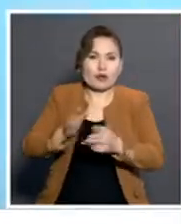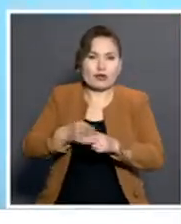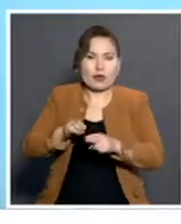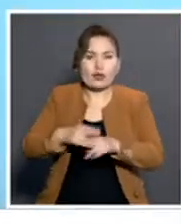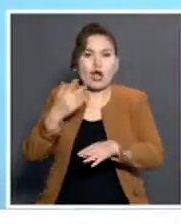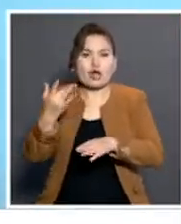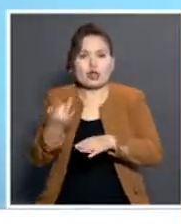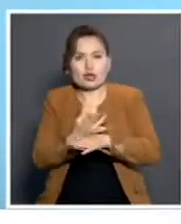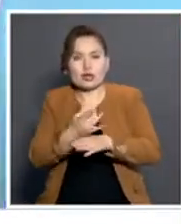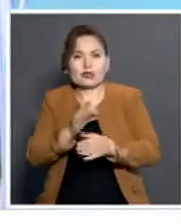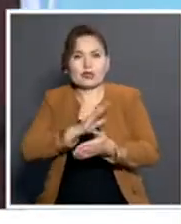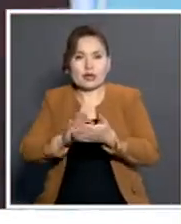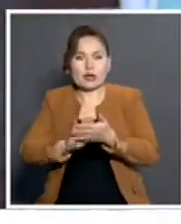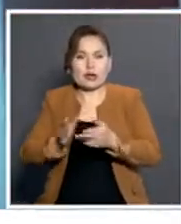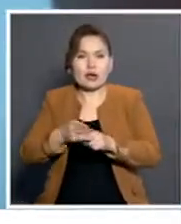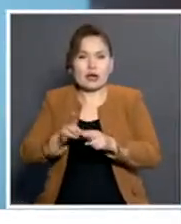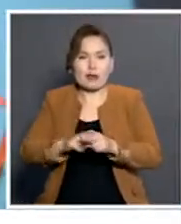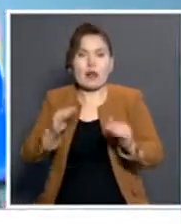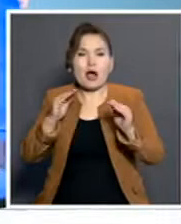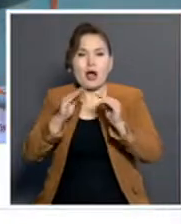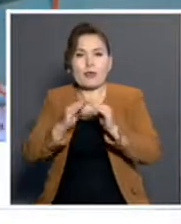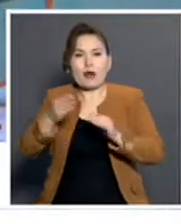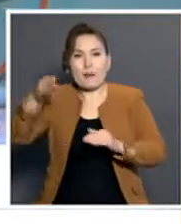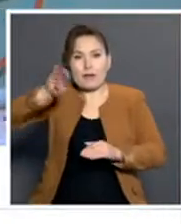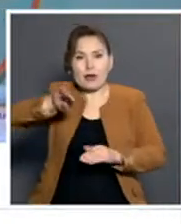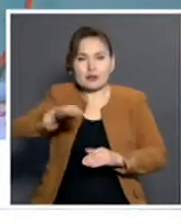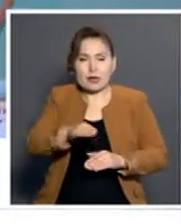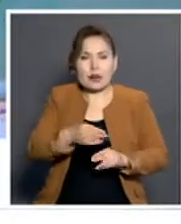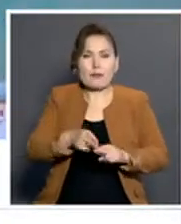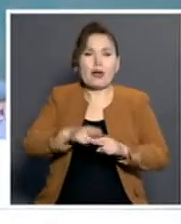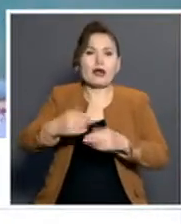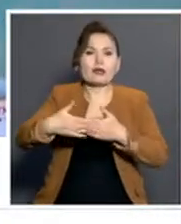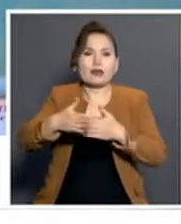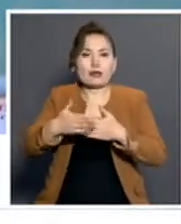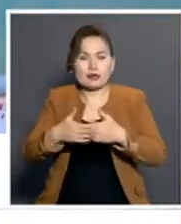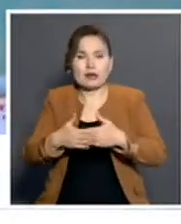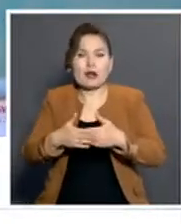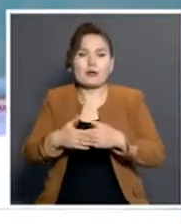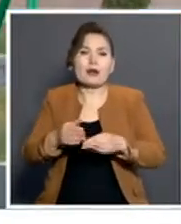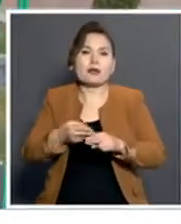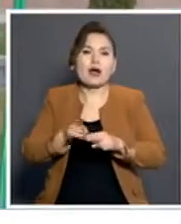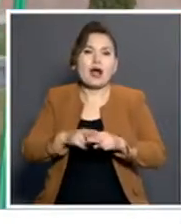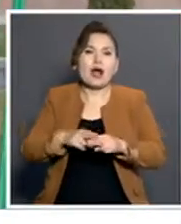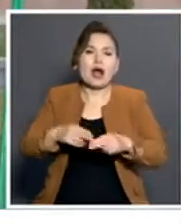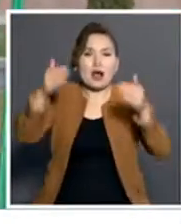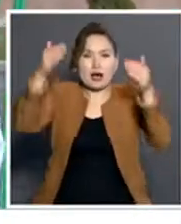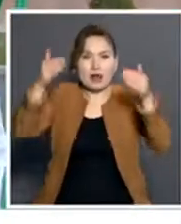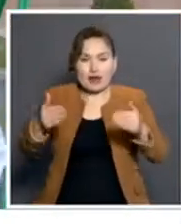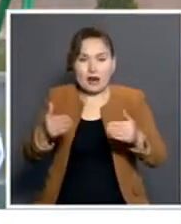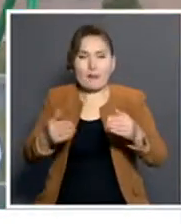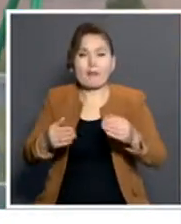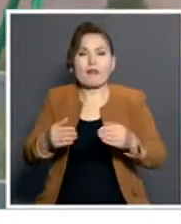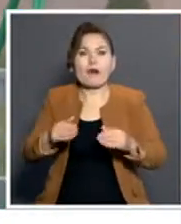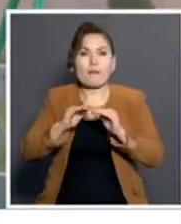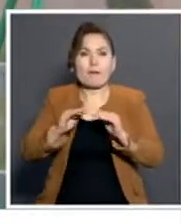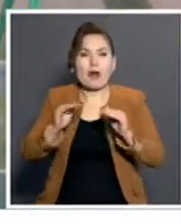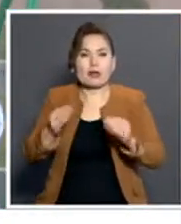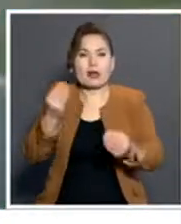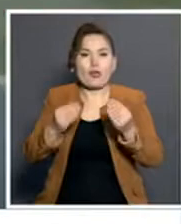рет жасалады. Тұрғын үй кешендерінің баспалдақтарын, тұтқаларды, қабырғалар және балалар ойын алаңдарын